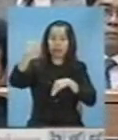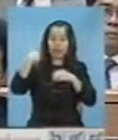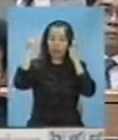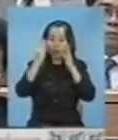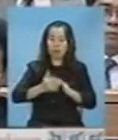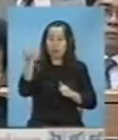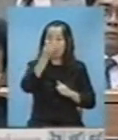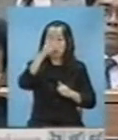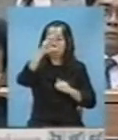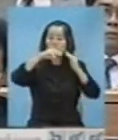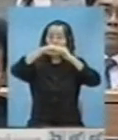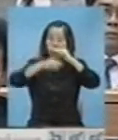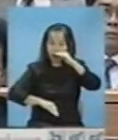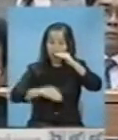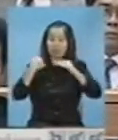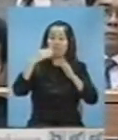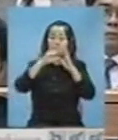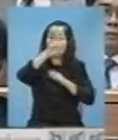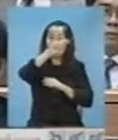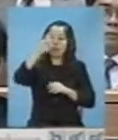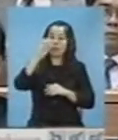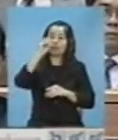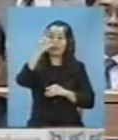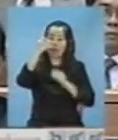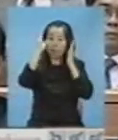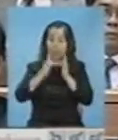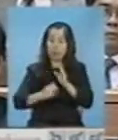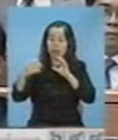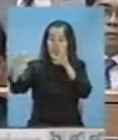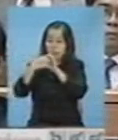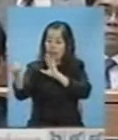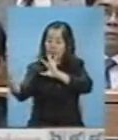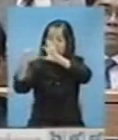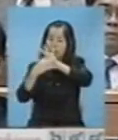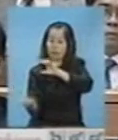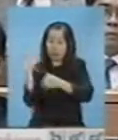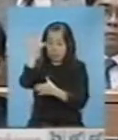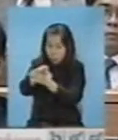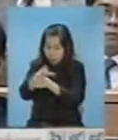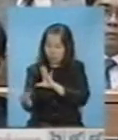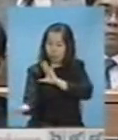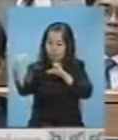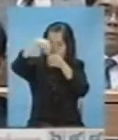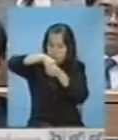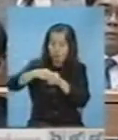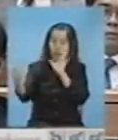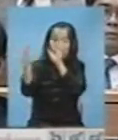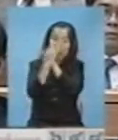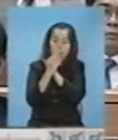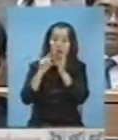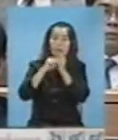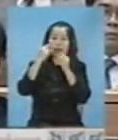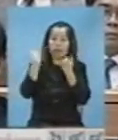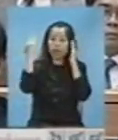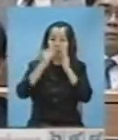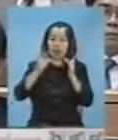ไม่ถึง300เสียงมี263พรรคร่วมรัฐบาลจึงถูกบีบให้มาควบรวมกันเพื่อให้